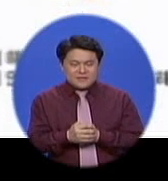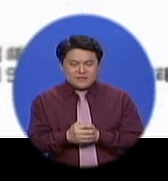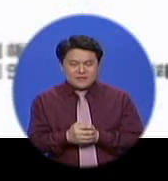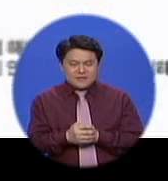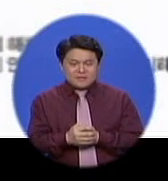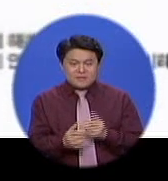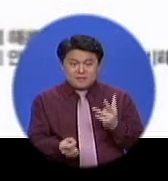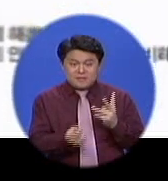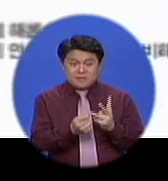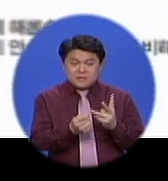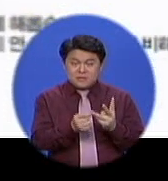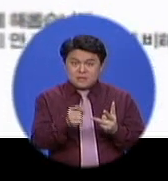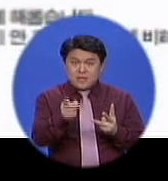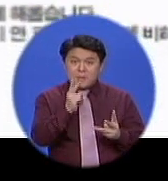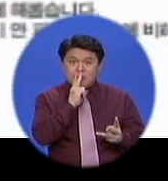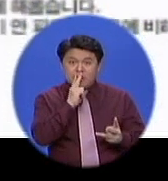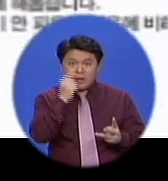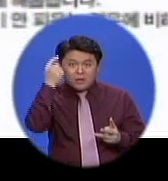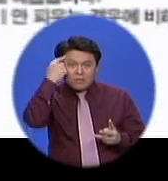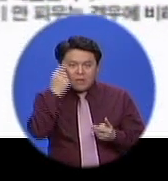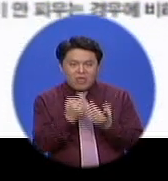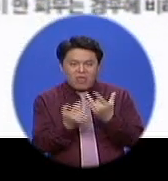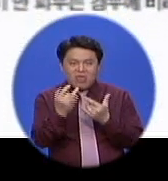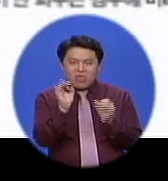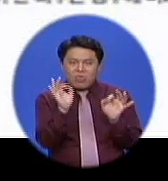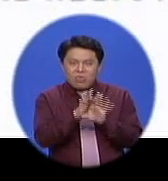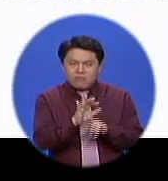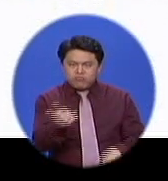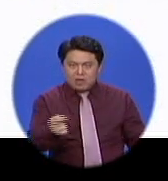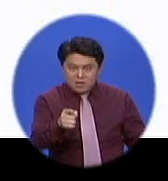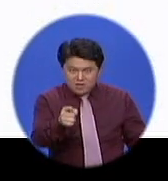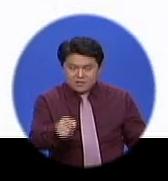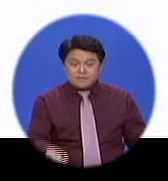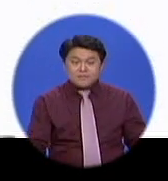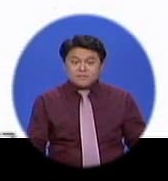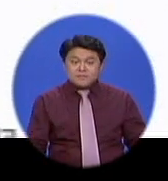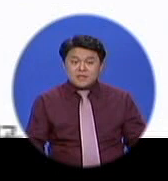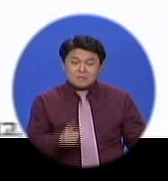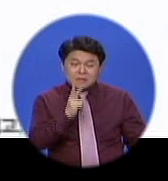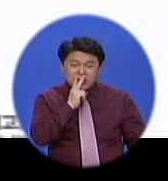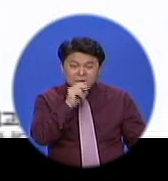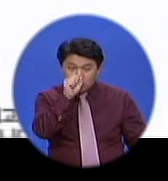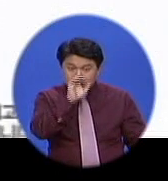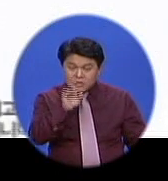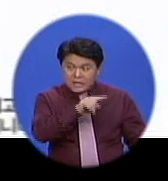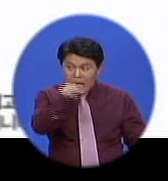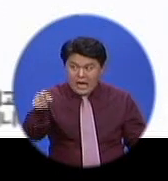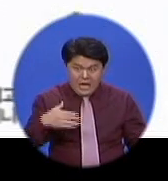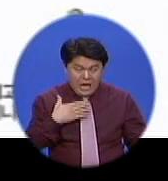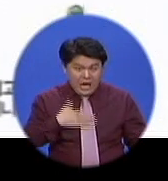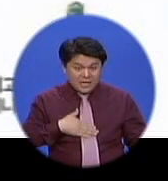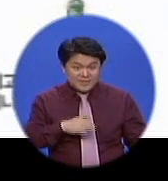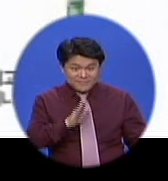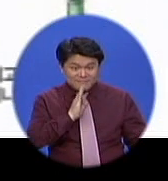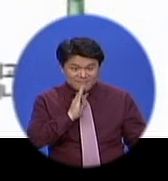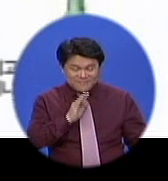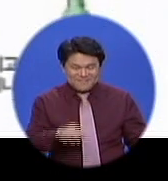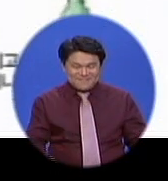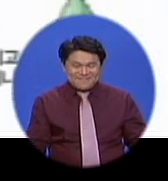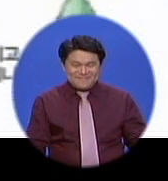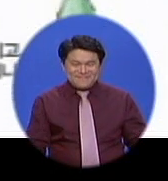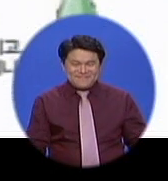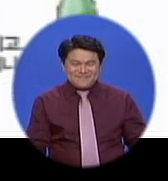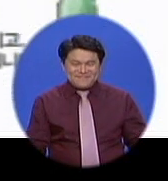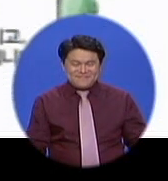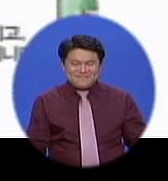세 번째, 담배는 당신의 뇌도 태웁니다. 흡연이 안 좋은 건 누구나 다 알고 있는 사실이